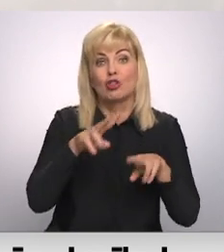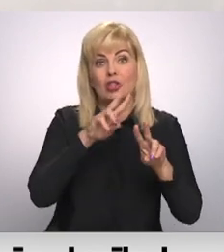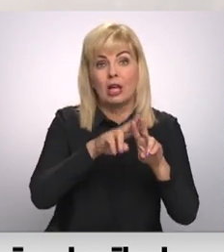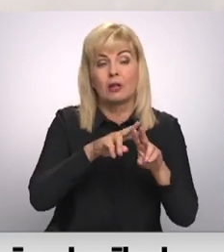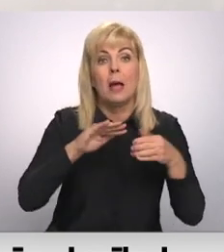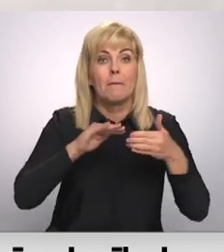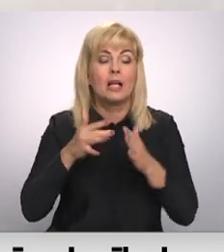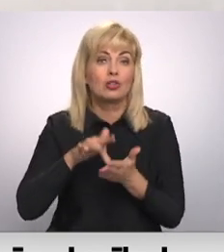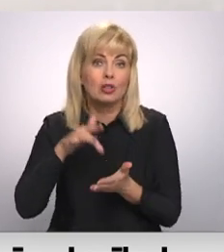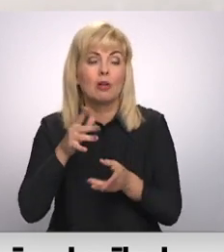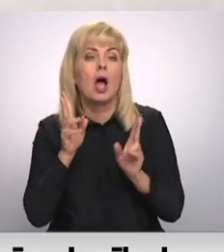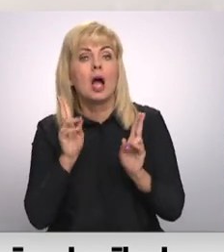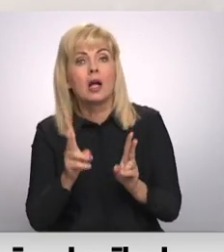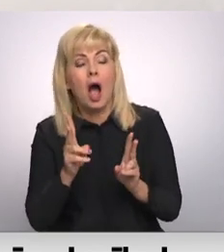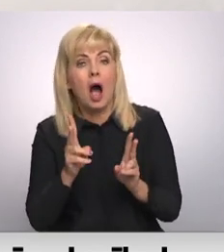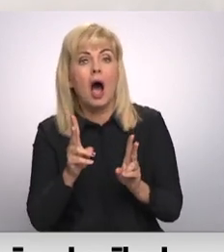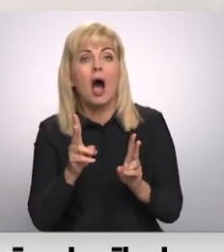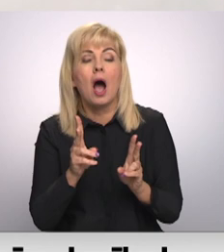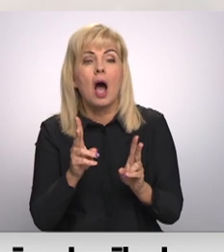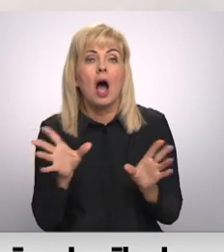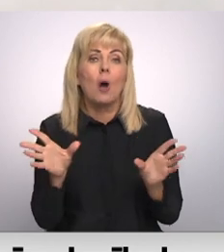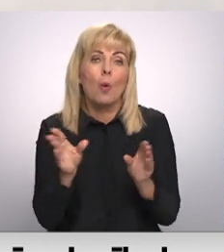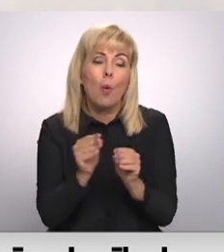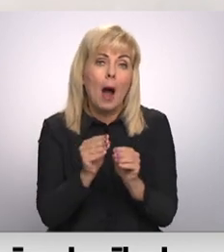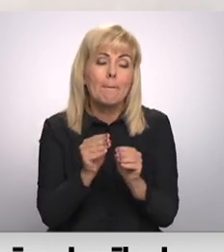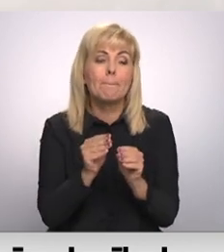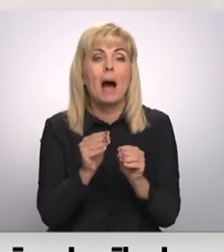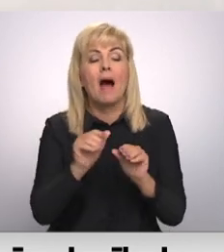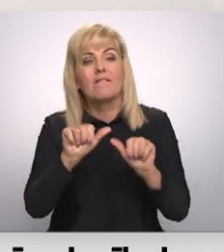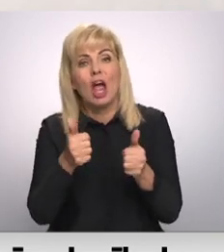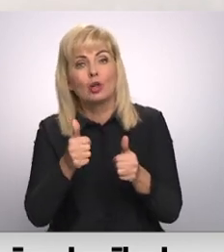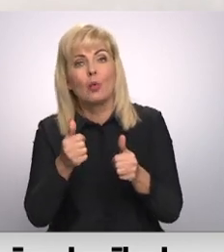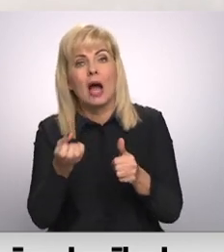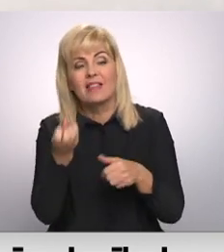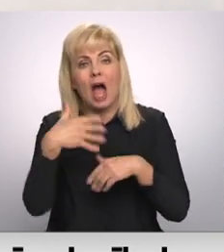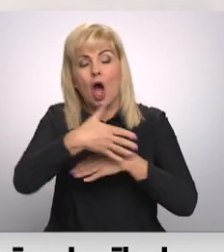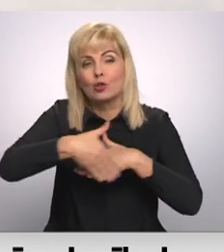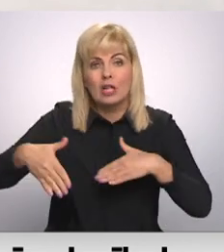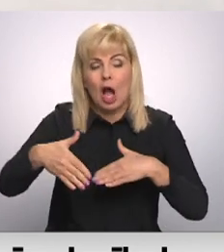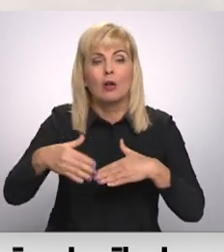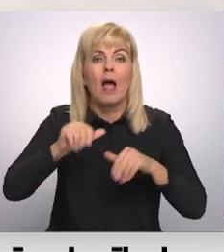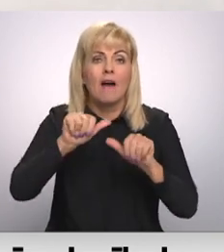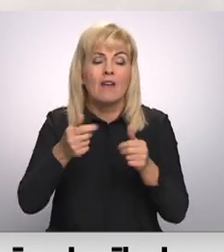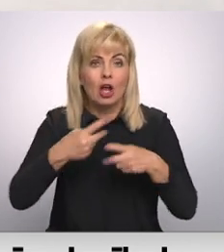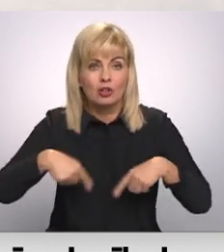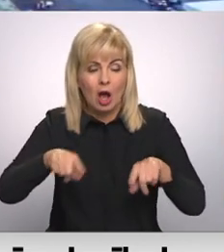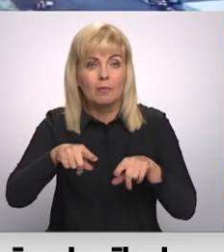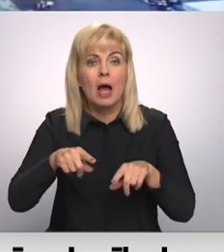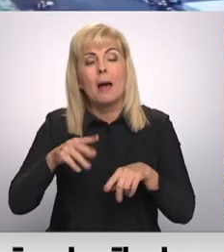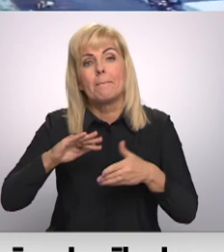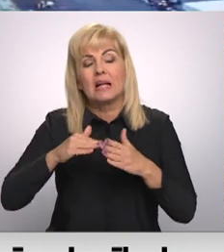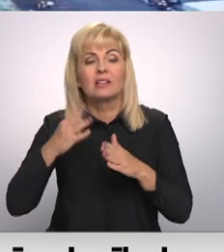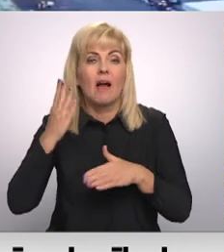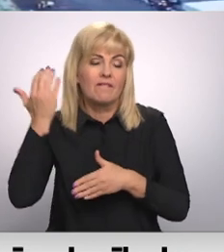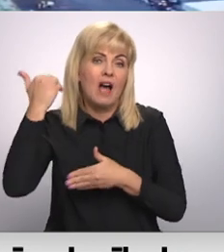centrā, kā viņu saudzēt kopā ar dārzu ielu un veidot atsevišķu patiesībā teritoriju pilsētas vēsturiskajā centrā.